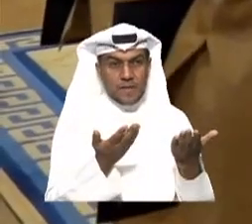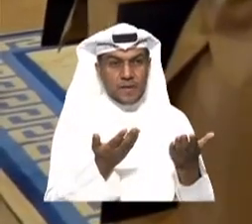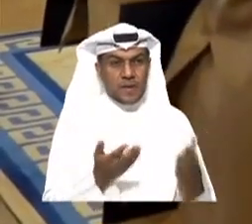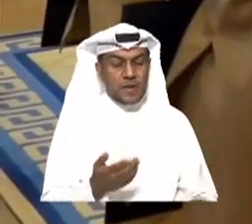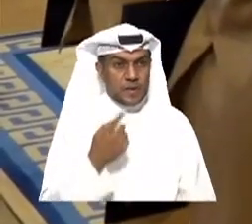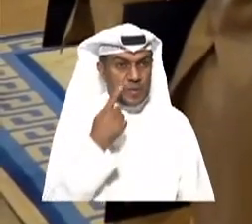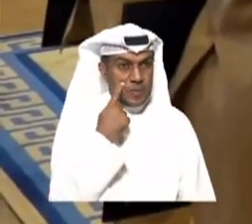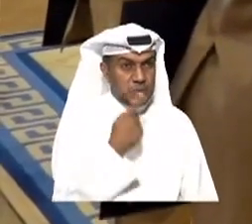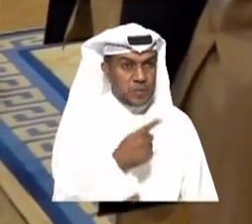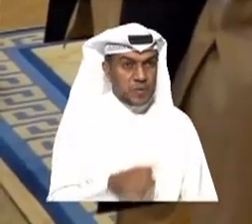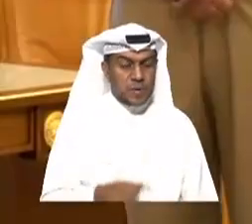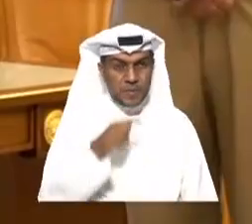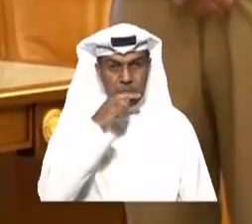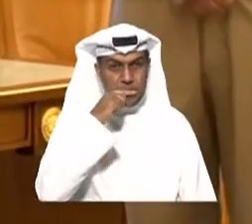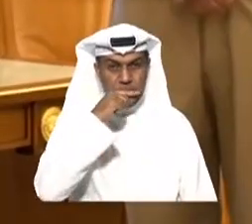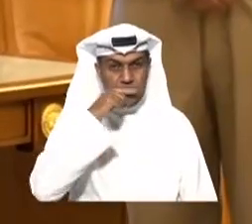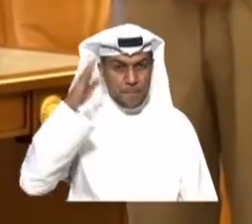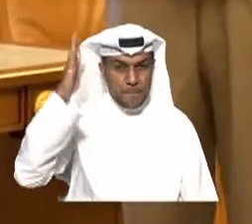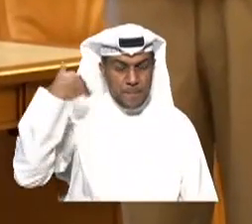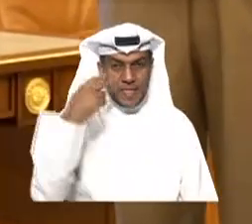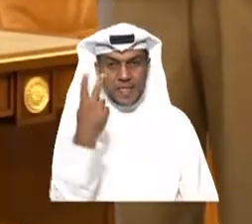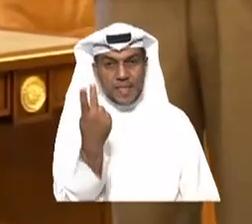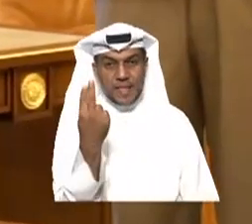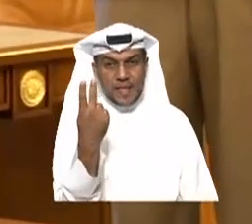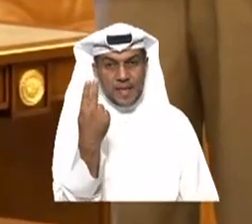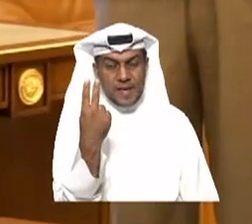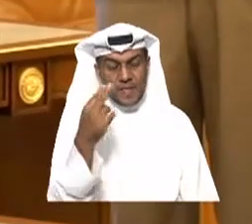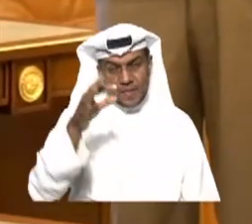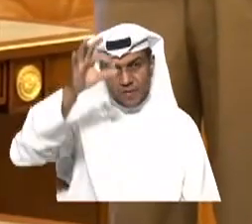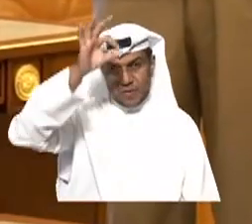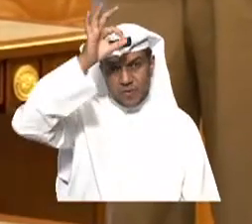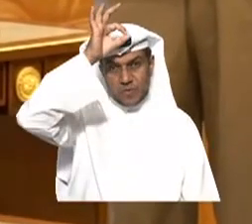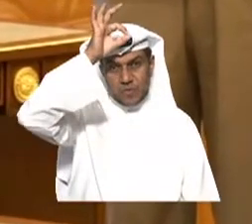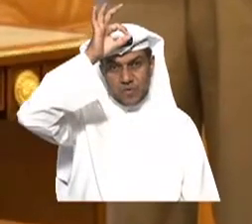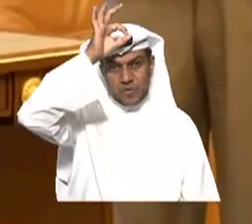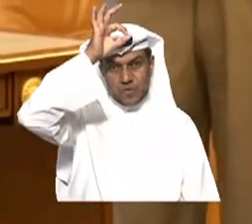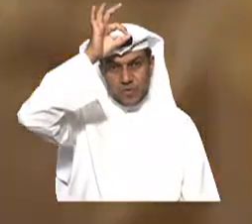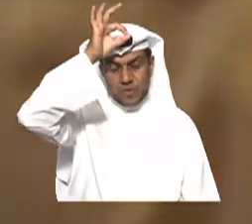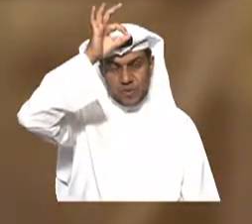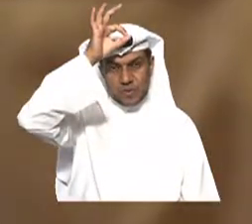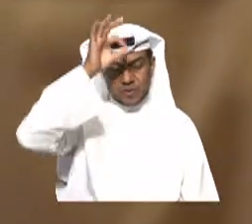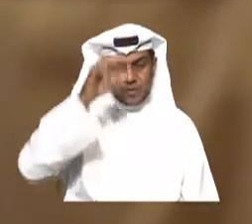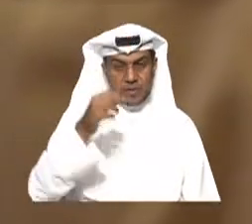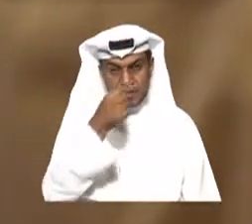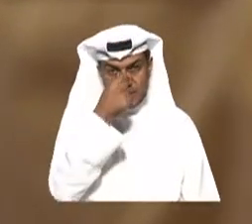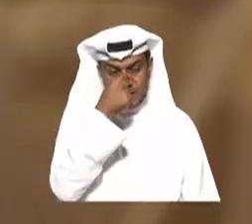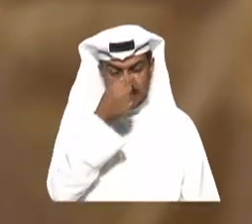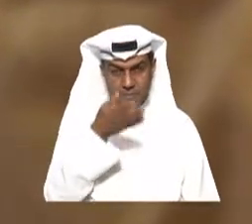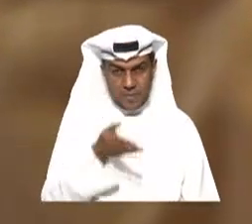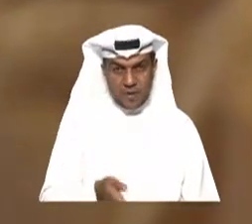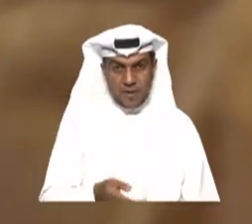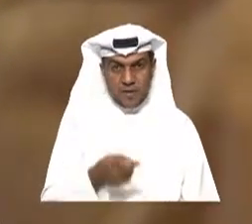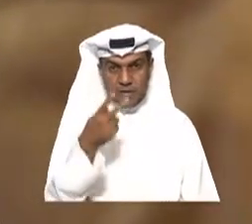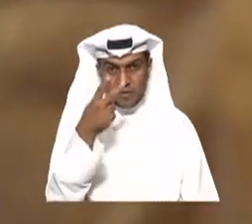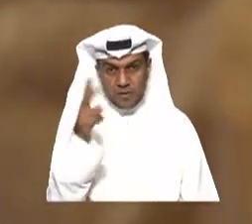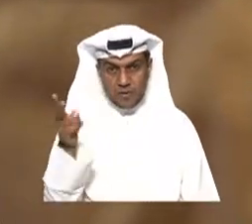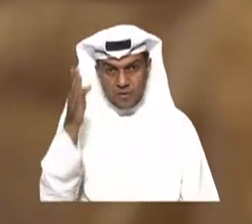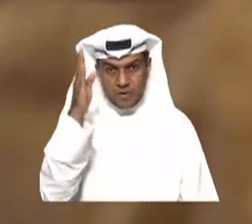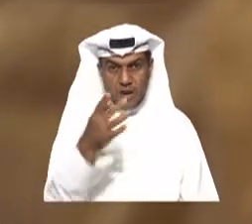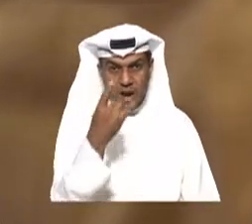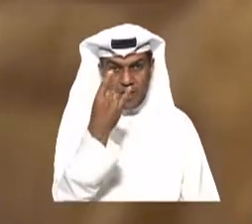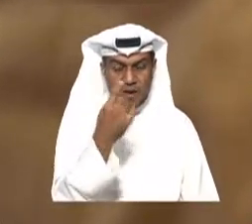النواف الأحمد مقر وزارة الداخلية اليوم الخميس 20 من شهر أكتوبر لعام